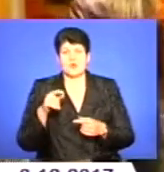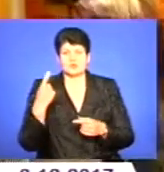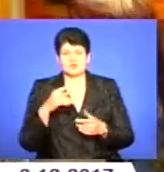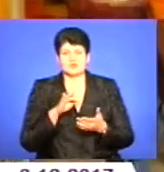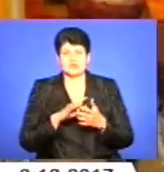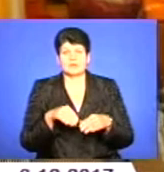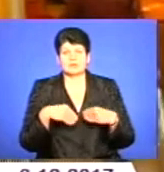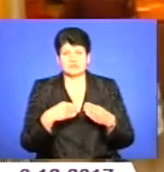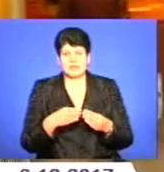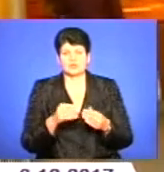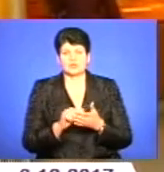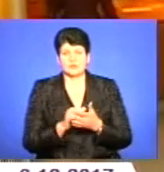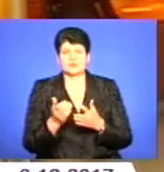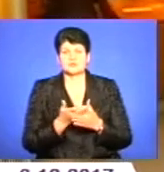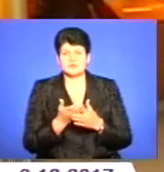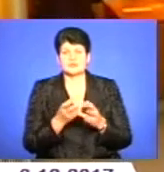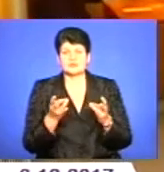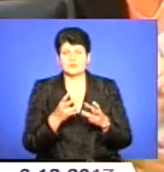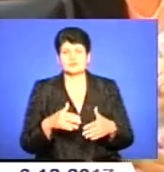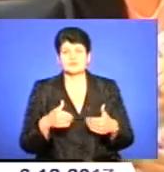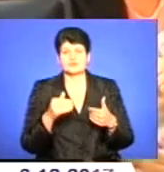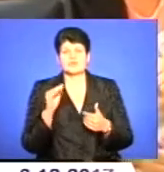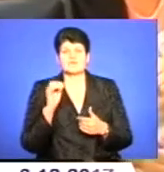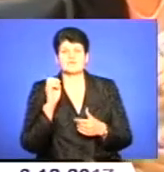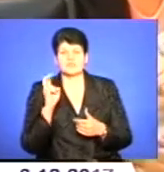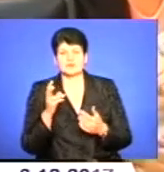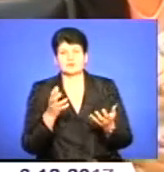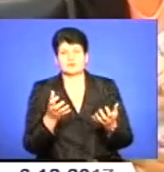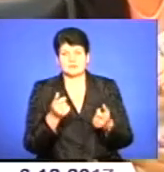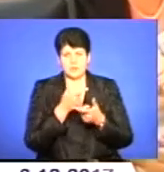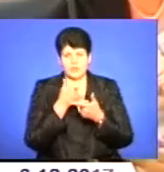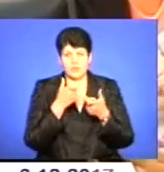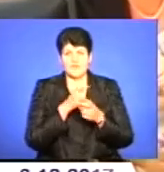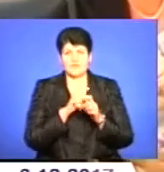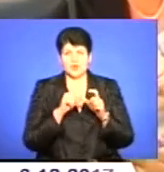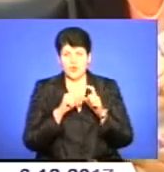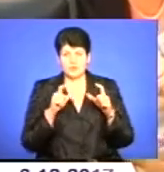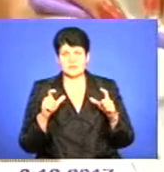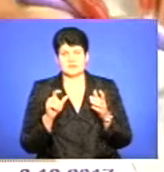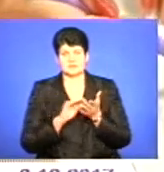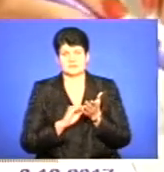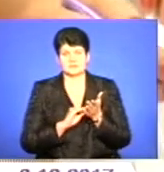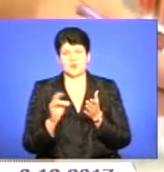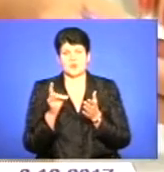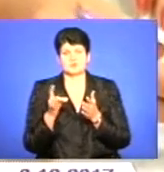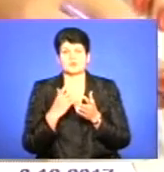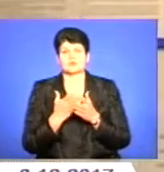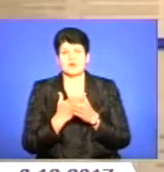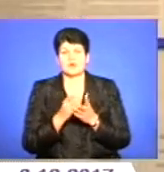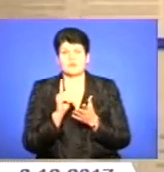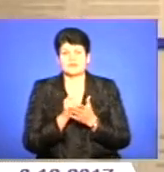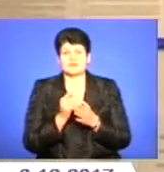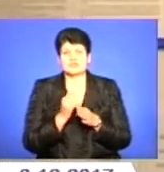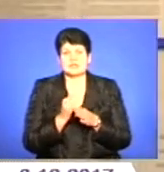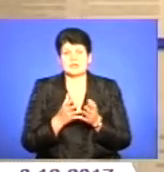подали документи на субсидію, необхідно звернутися до ЖЕКів, щоб отримати повідомлення із зазначенням розміру субсидії, обов'язкової